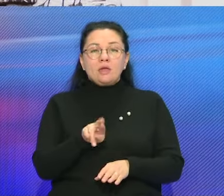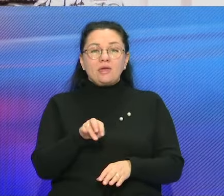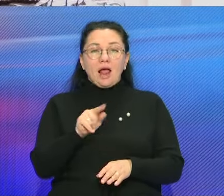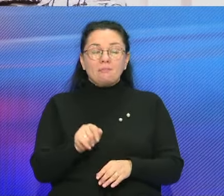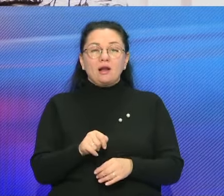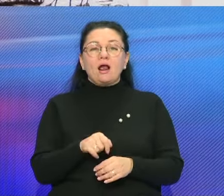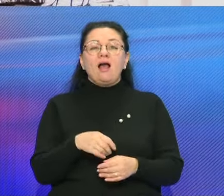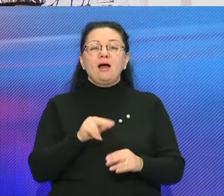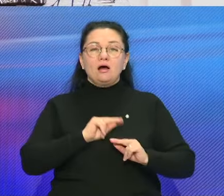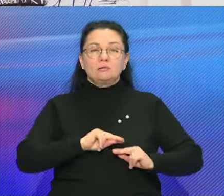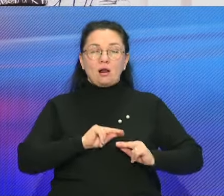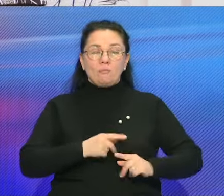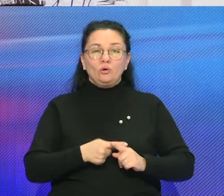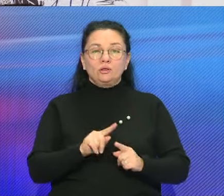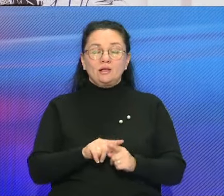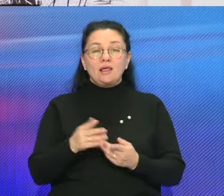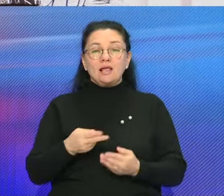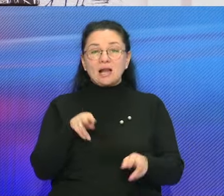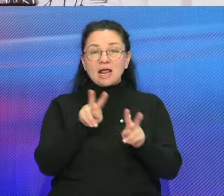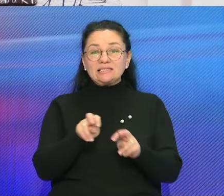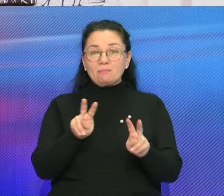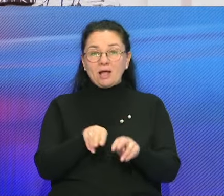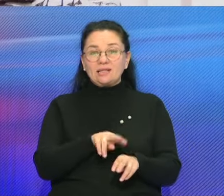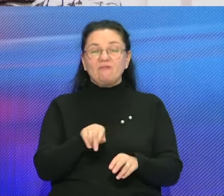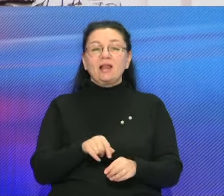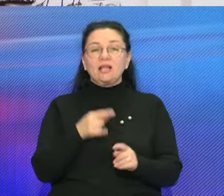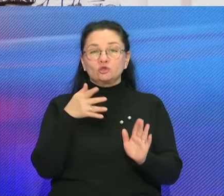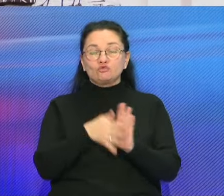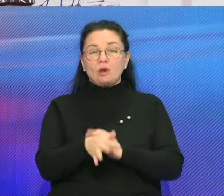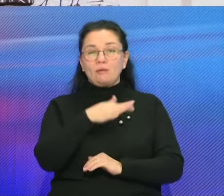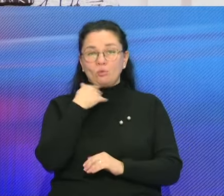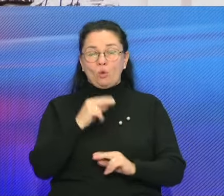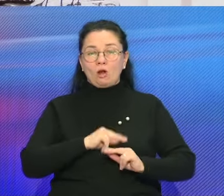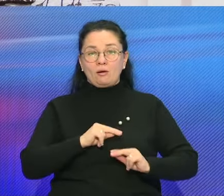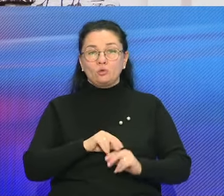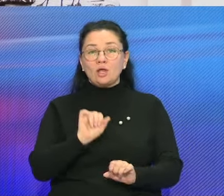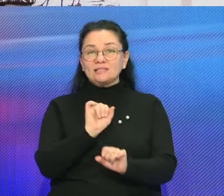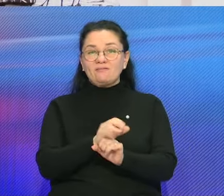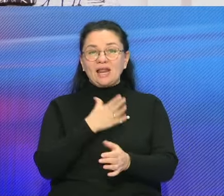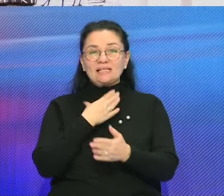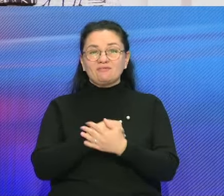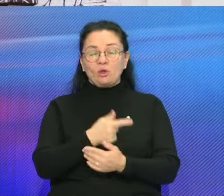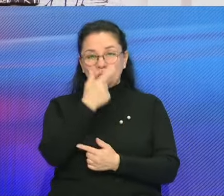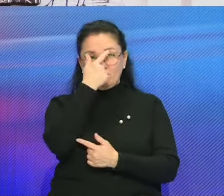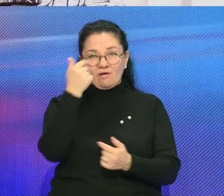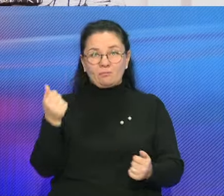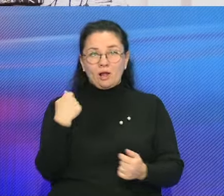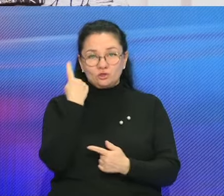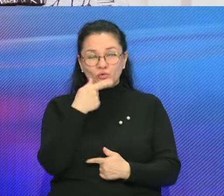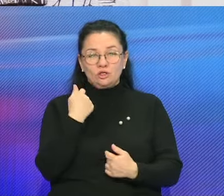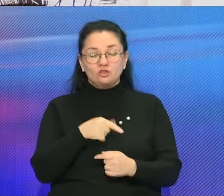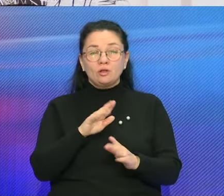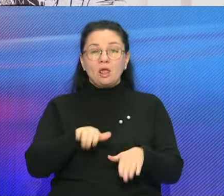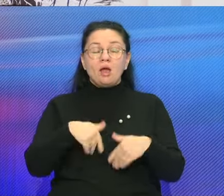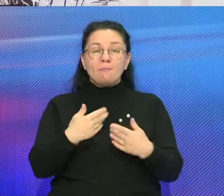удовольствием рассматривали предложенные вакансии, многие оставляли свою информацию, ну и потом в дальнейшем обращались к нанимателям